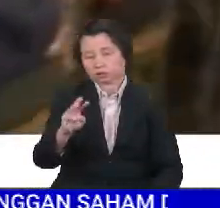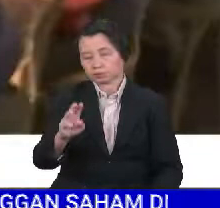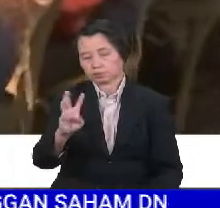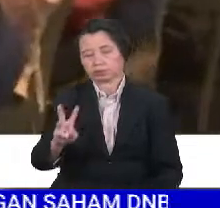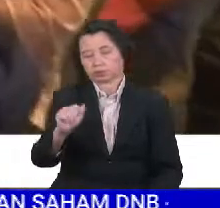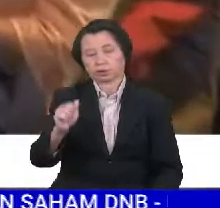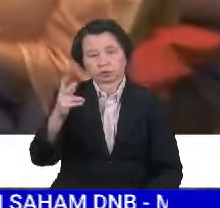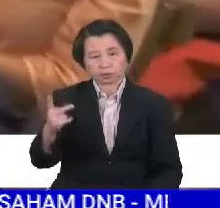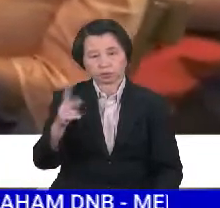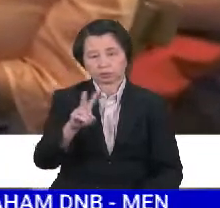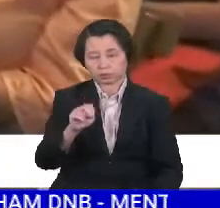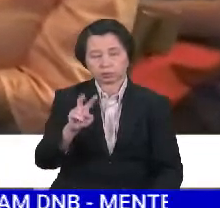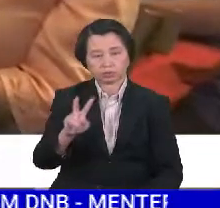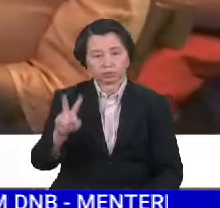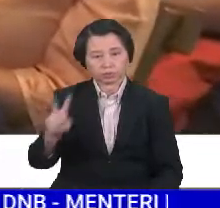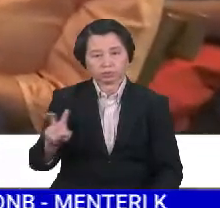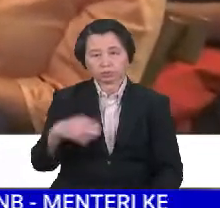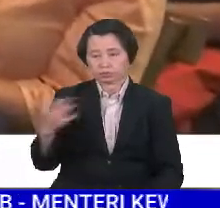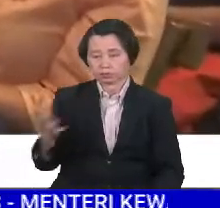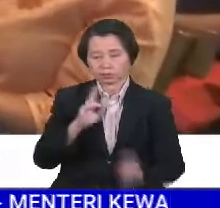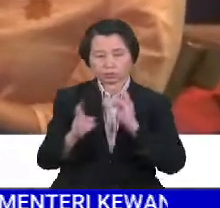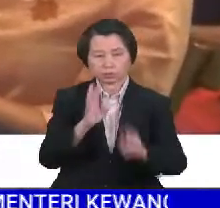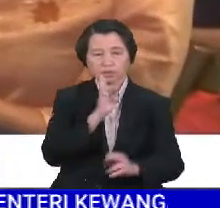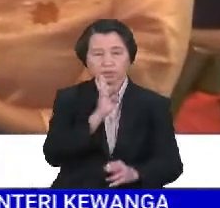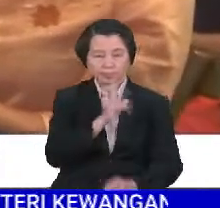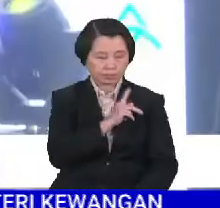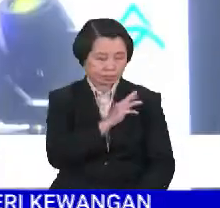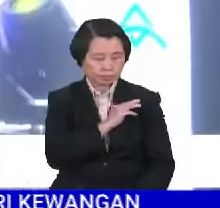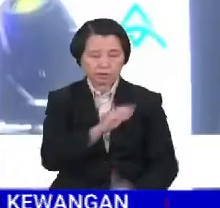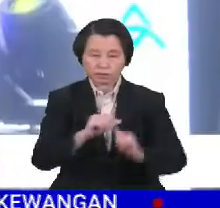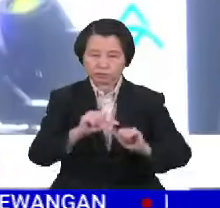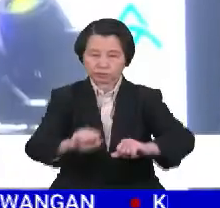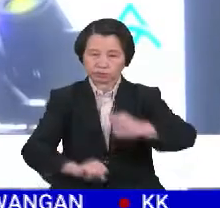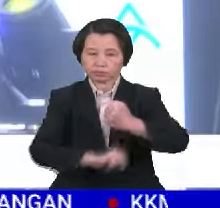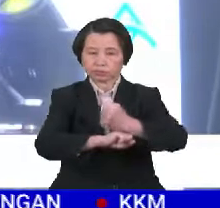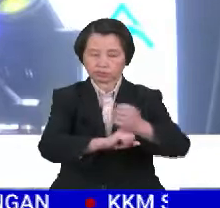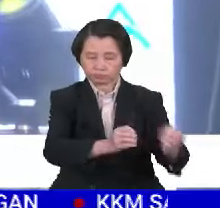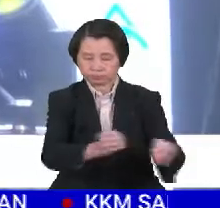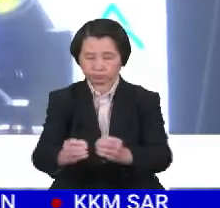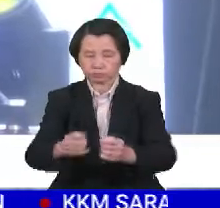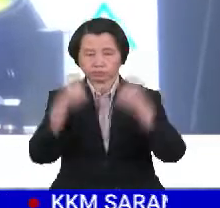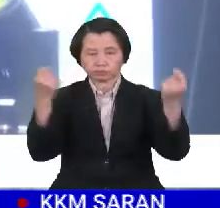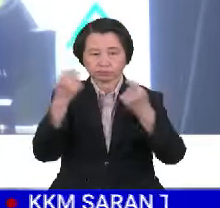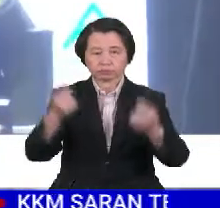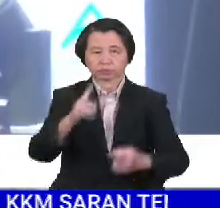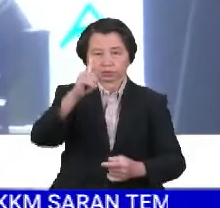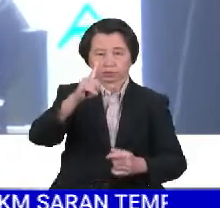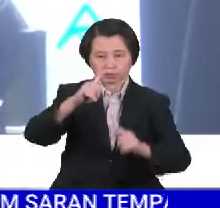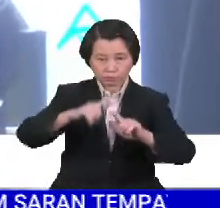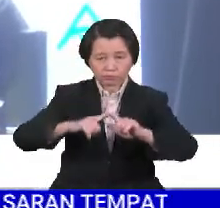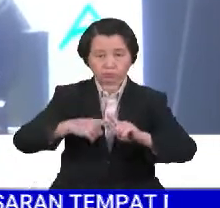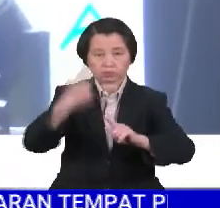kucing terdahulu dalam ucapannya berkata kementriannya akan terus menyokong penghancuran festival satu bulan itu